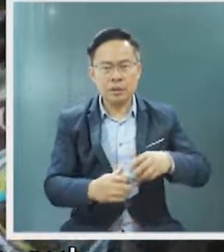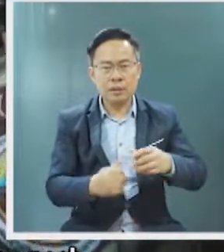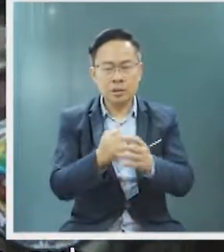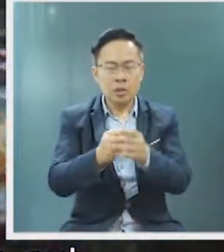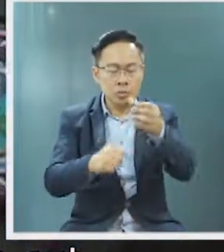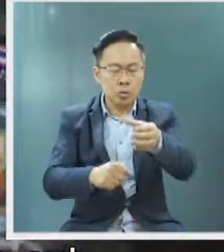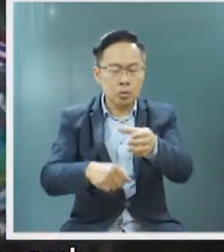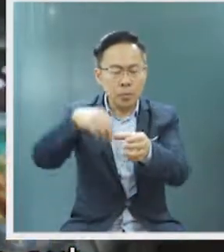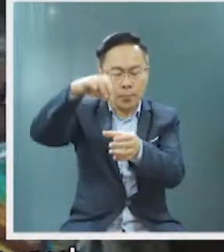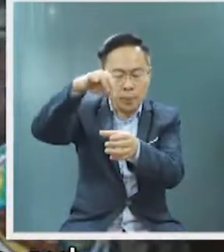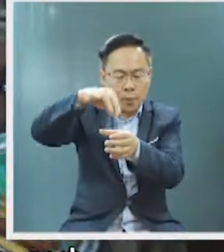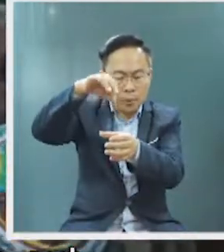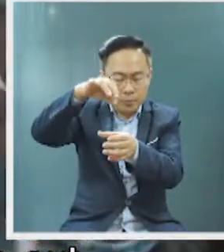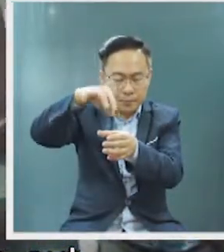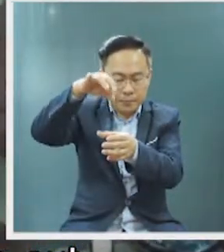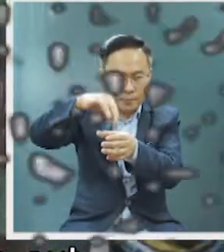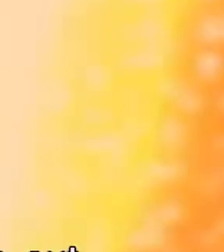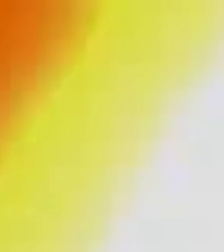อธิบายทั้งคืนมันก็จะหยุด